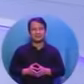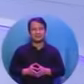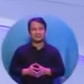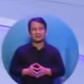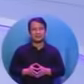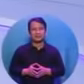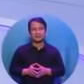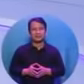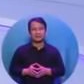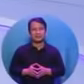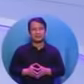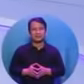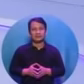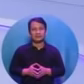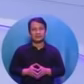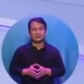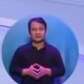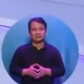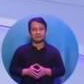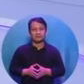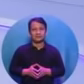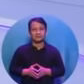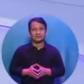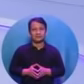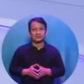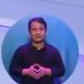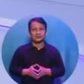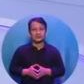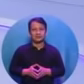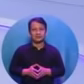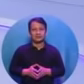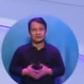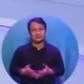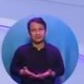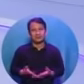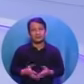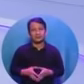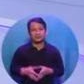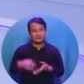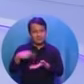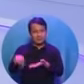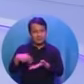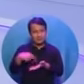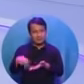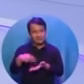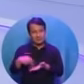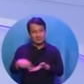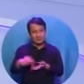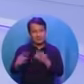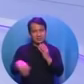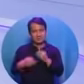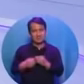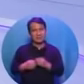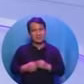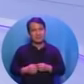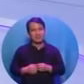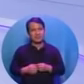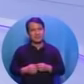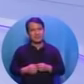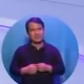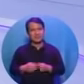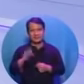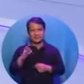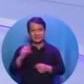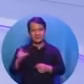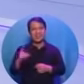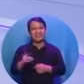Now, gusto kong makita naman ang dance. Okay. Habang tingin ito si floor director,